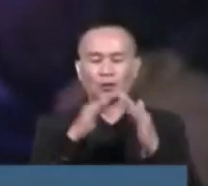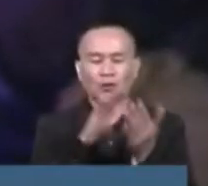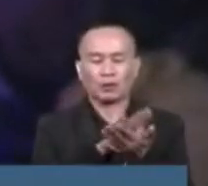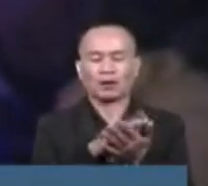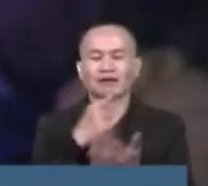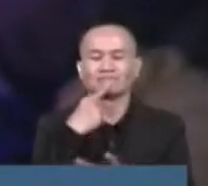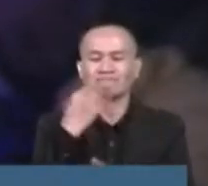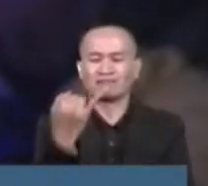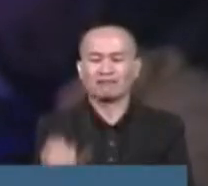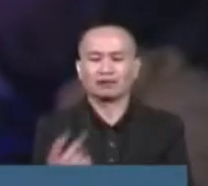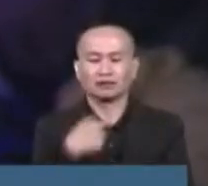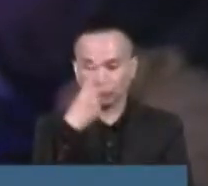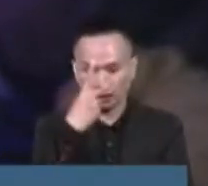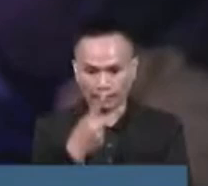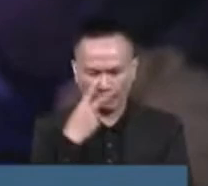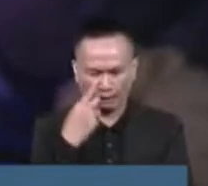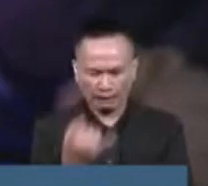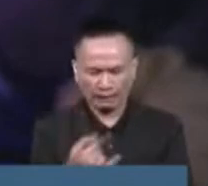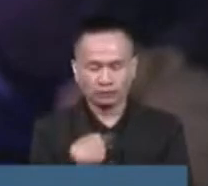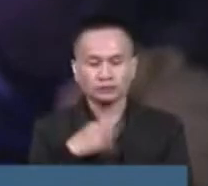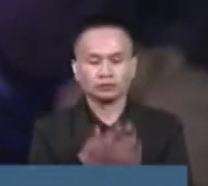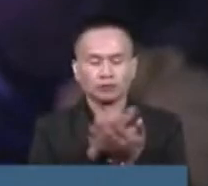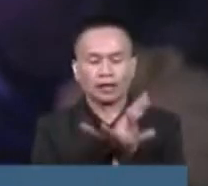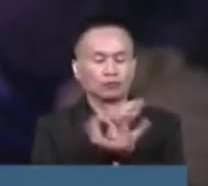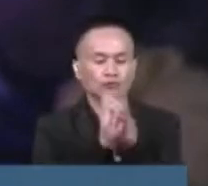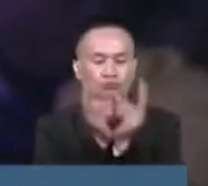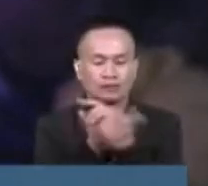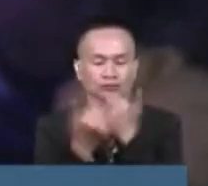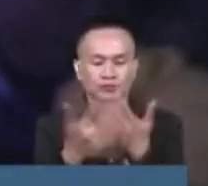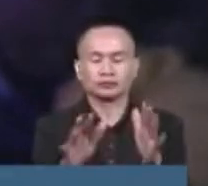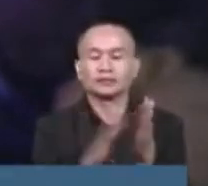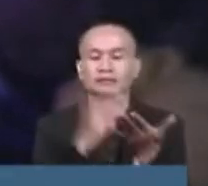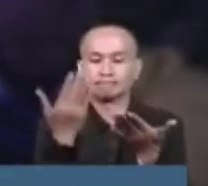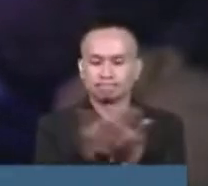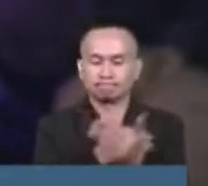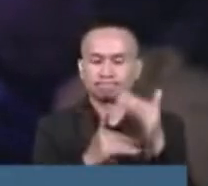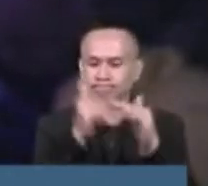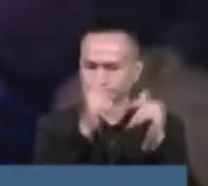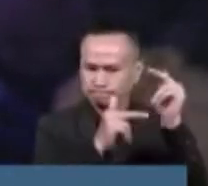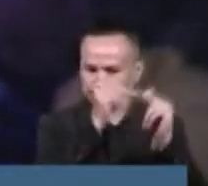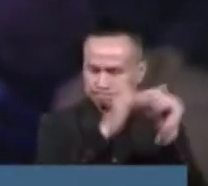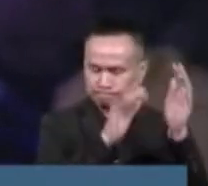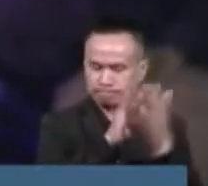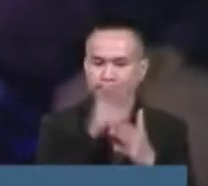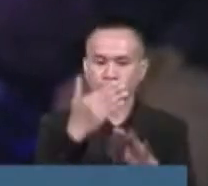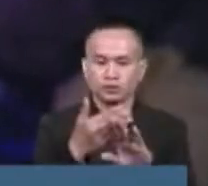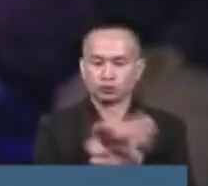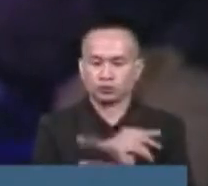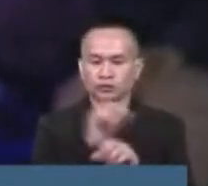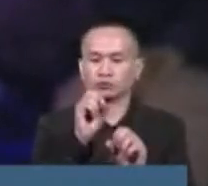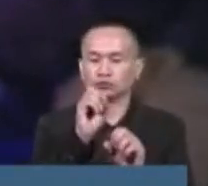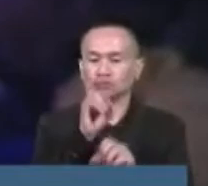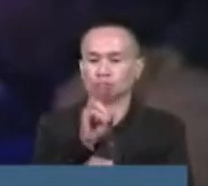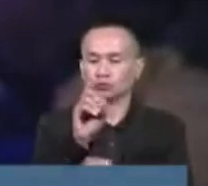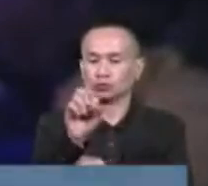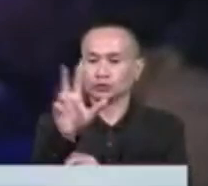negara termasuk Sabah Sarawak dapat diselesaikan sebelum Oktober tahun ini